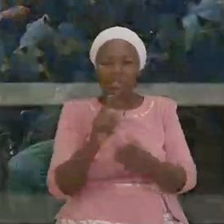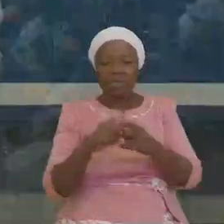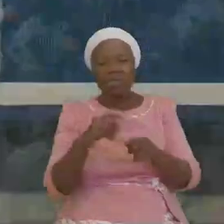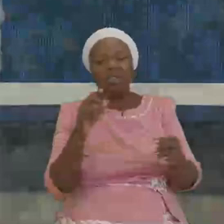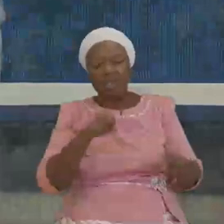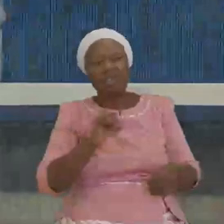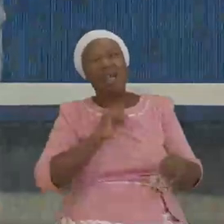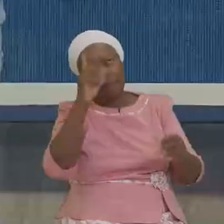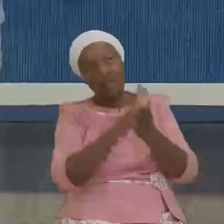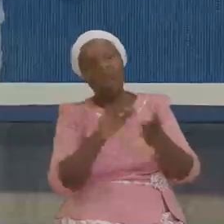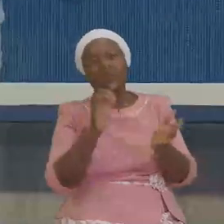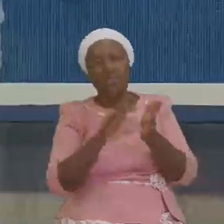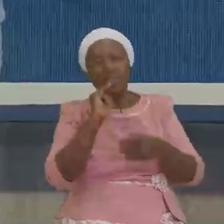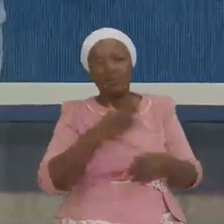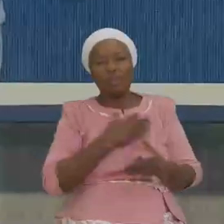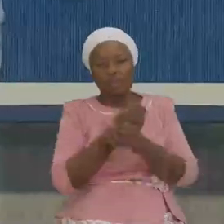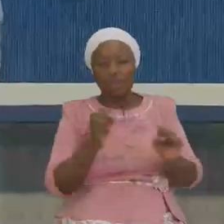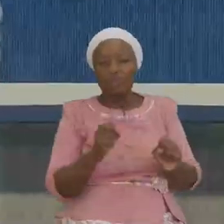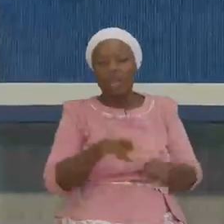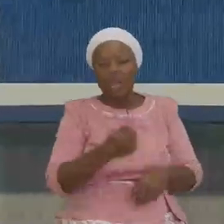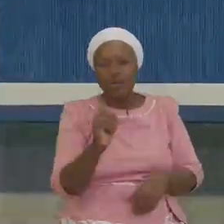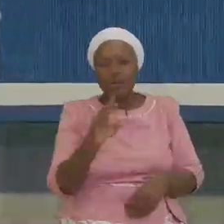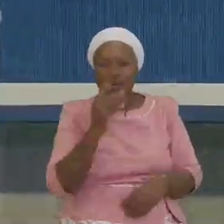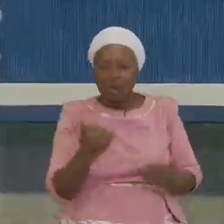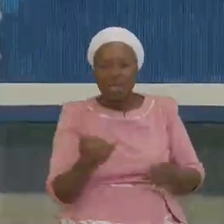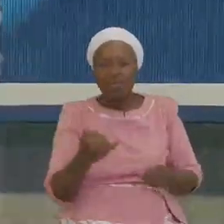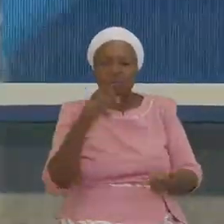tu dis, Seigneur, je crois que Jésus est mon sauveur.